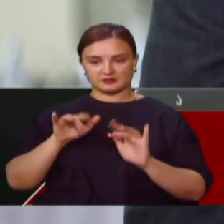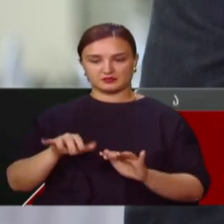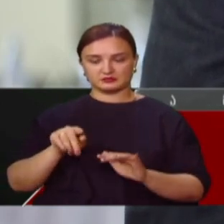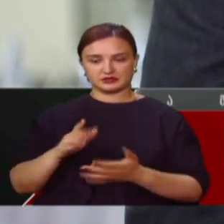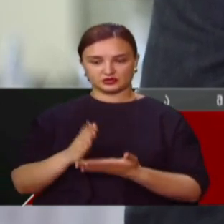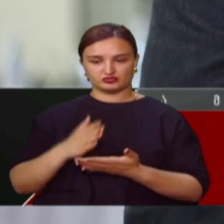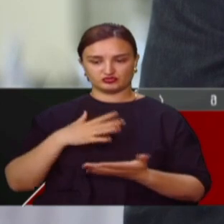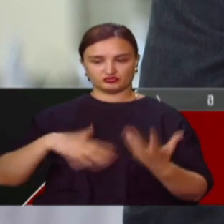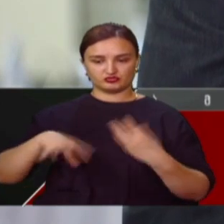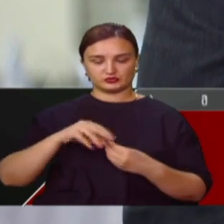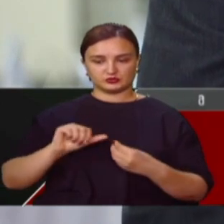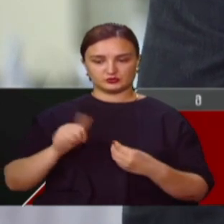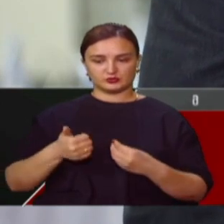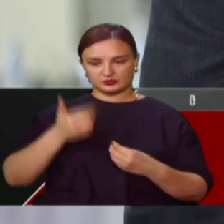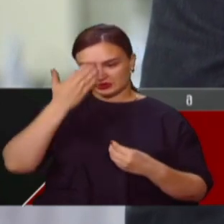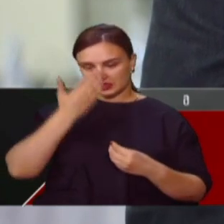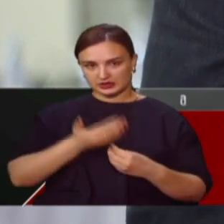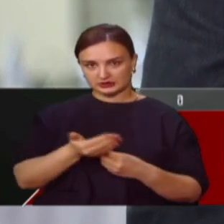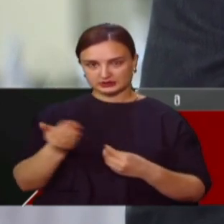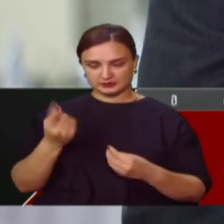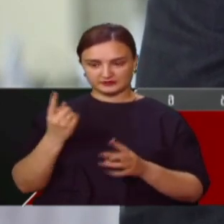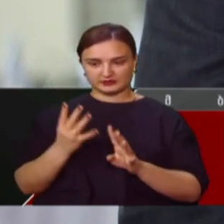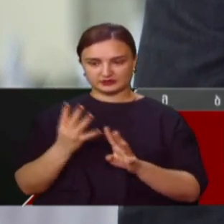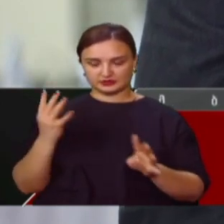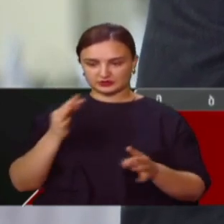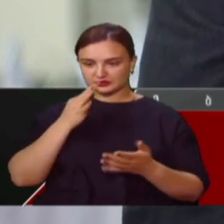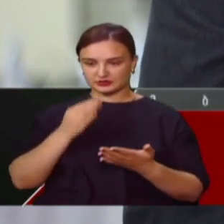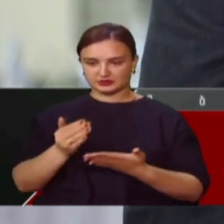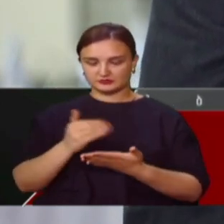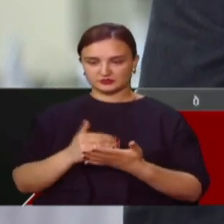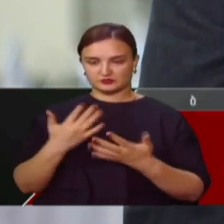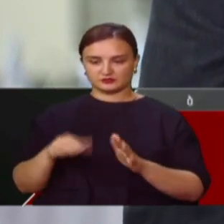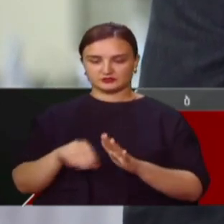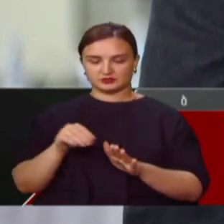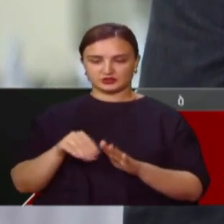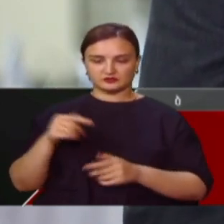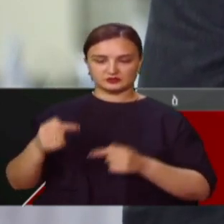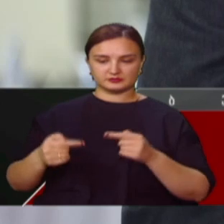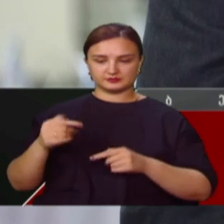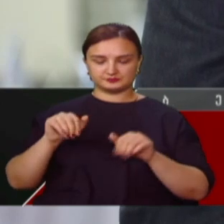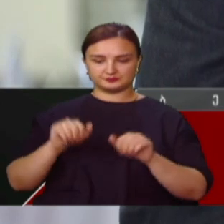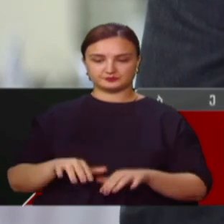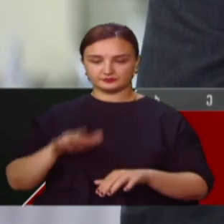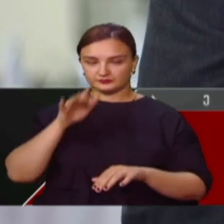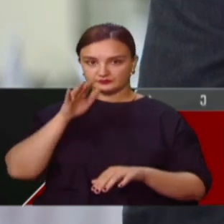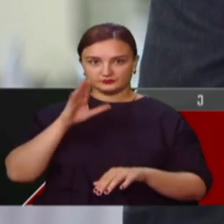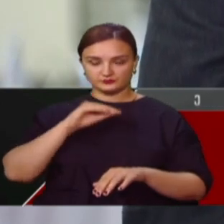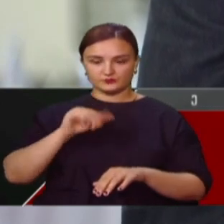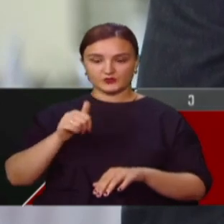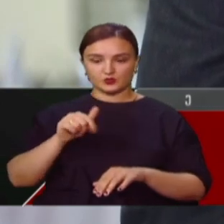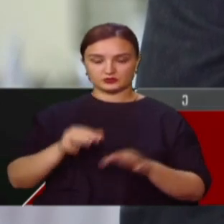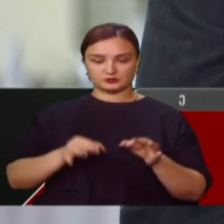აისახება ჩვენზე როგორც ამომრჩევლებზე პირველ რიგში და მეორე უკვე საარჩევნო დავების განხილვის დროს როგორც